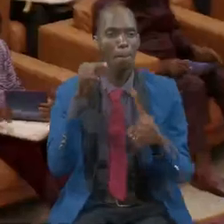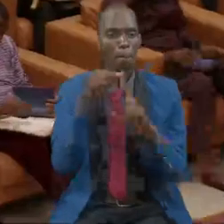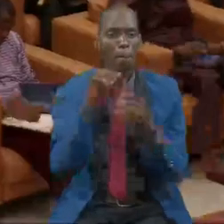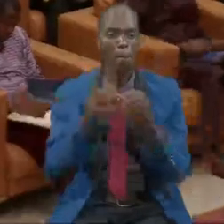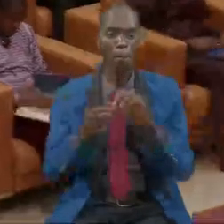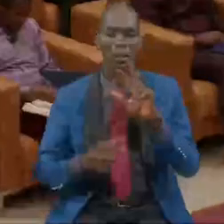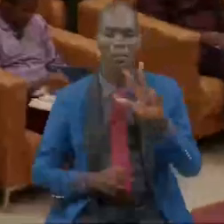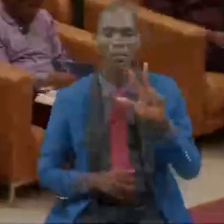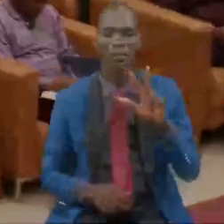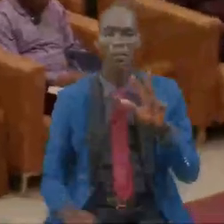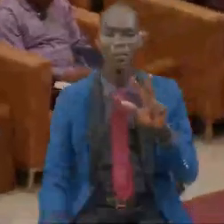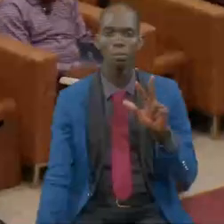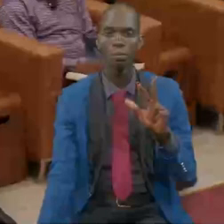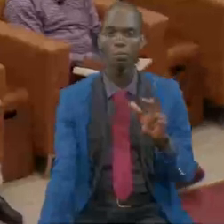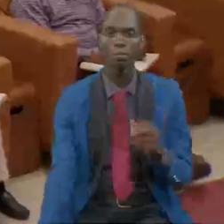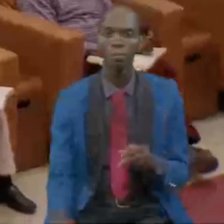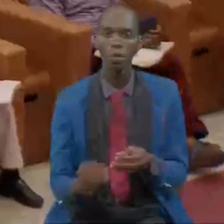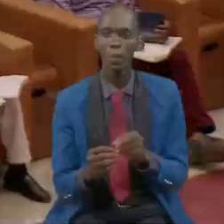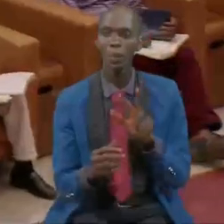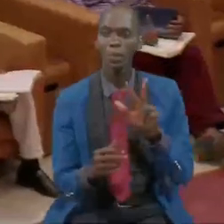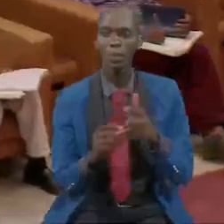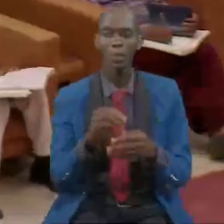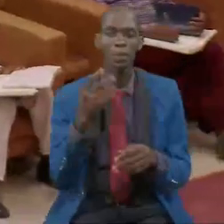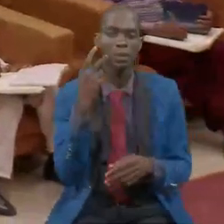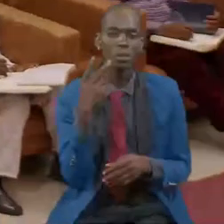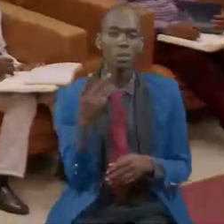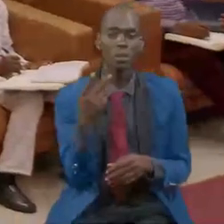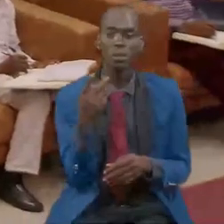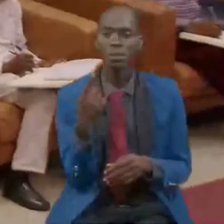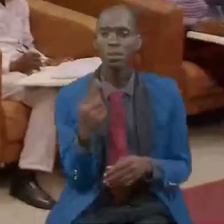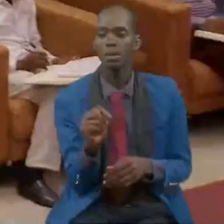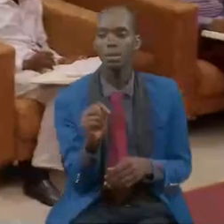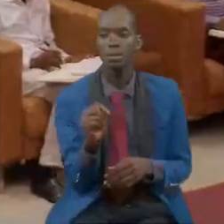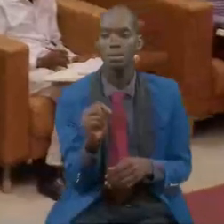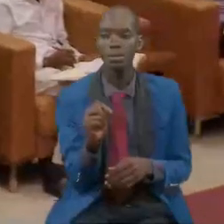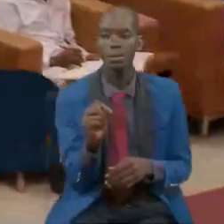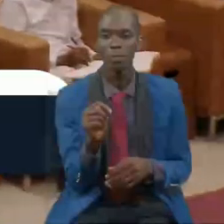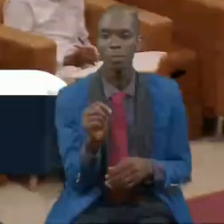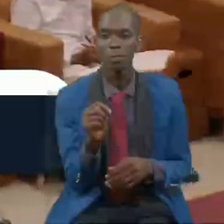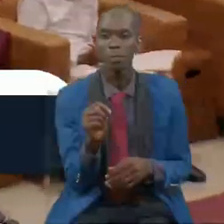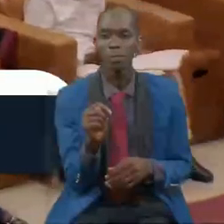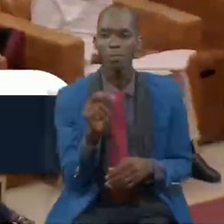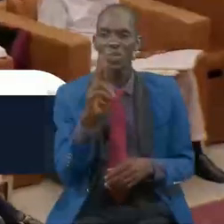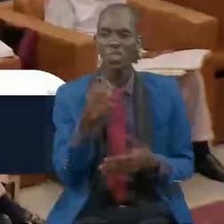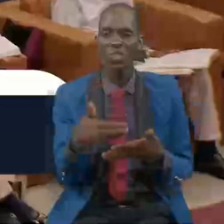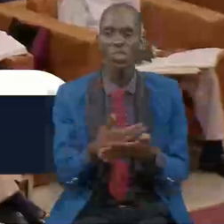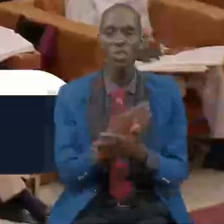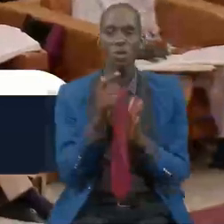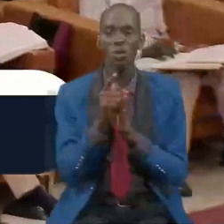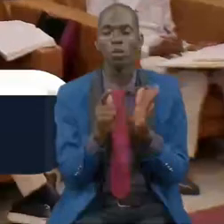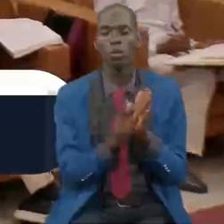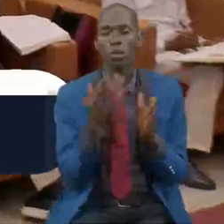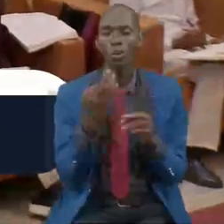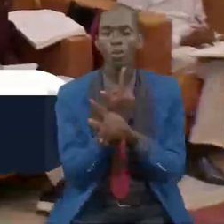Troisième point. Nous allons voir la loi nouvelle de